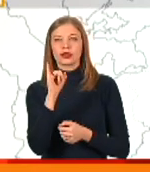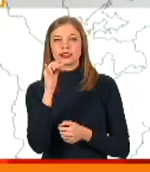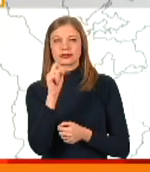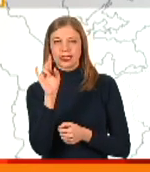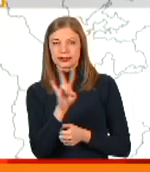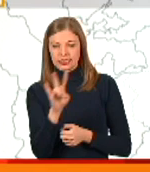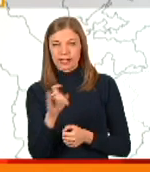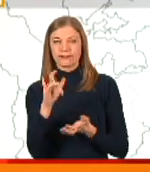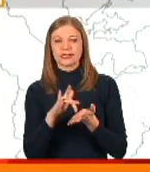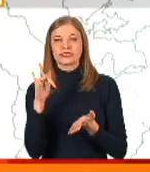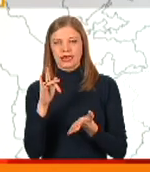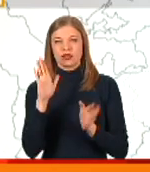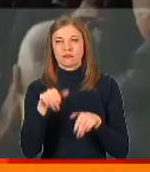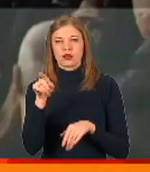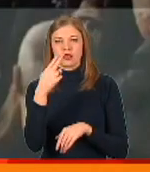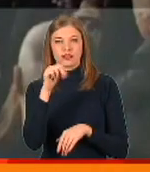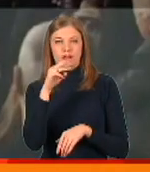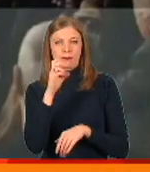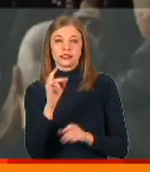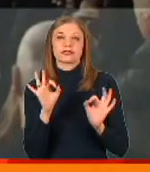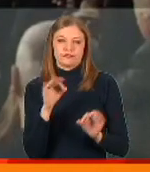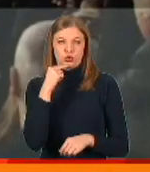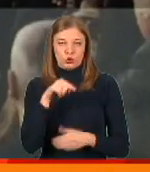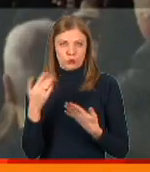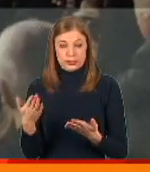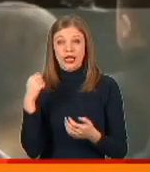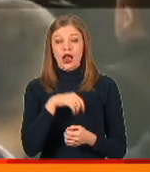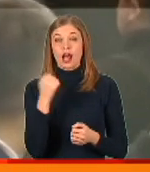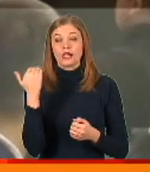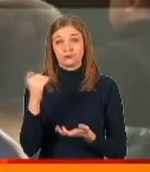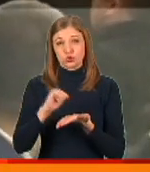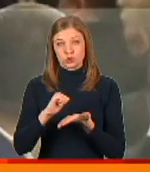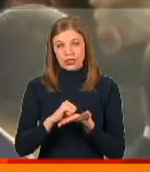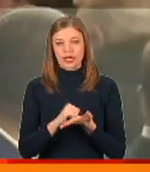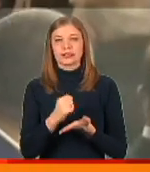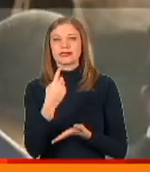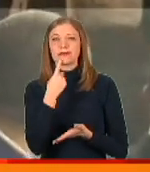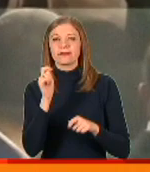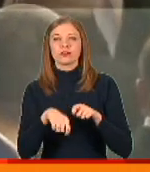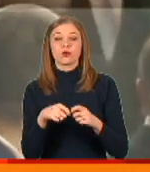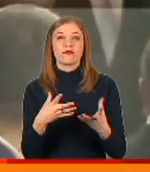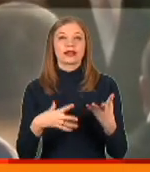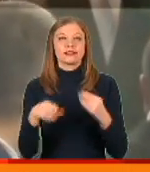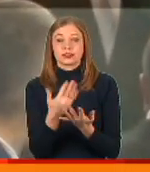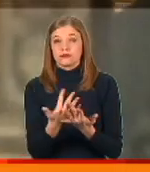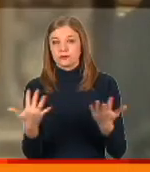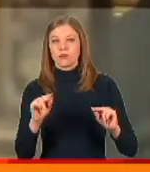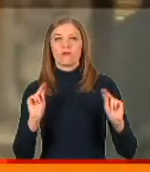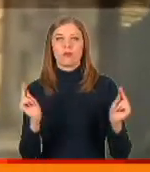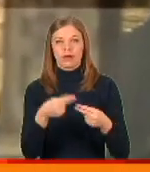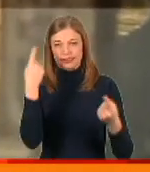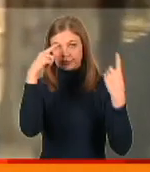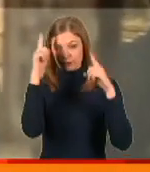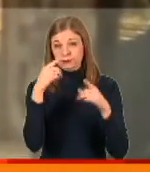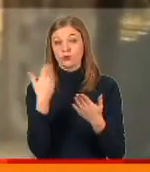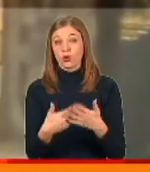православна церква із центром у сирійському Дамаску і, звісно, Росія. Тамтешні журналісти випробовують все розмаїття пропагандистської